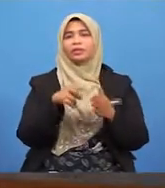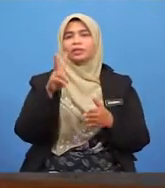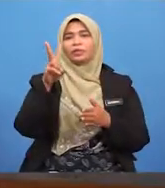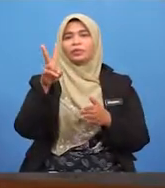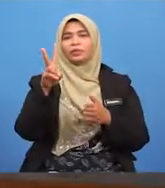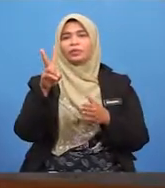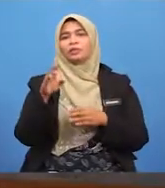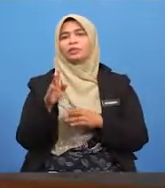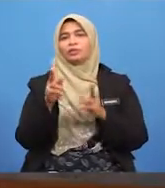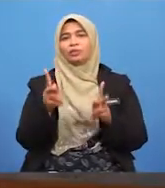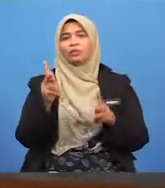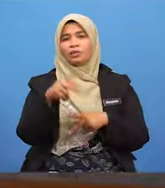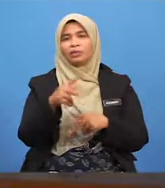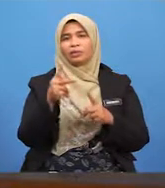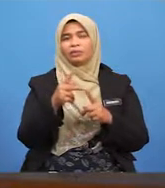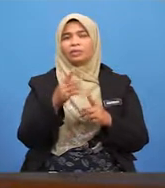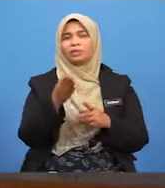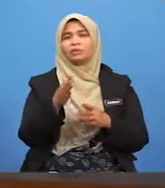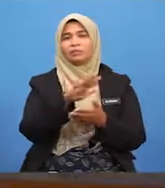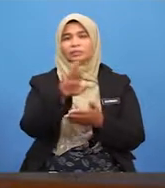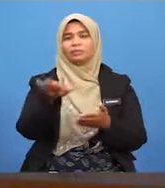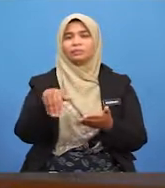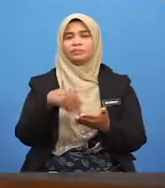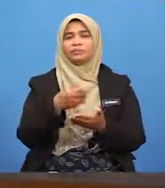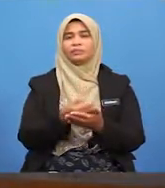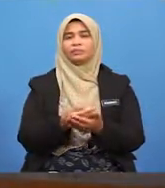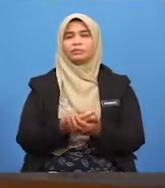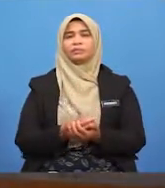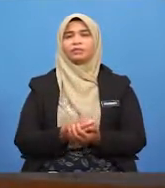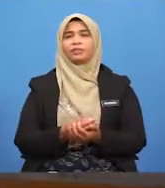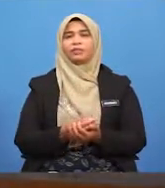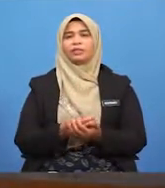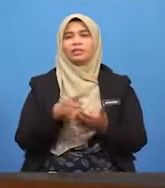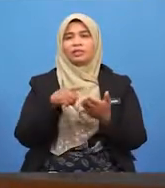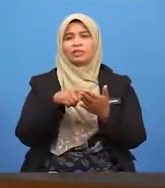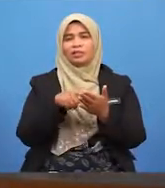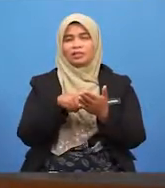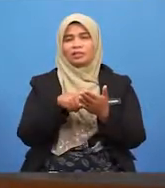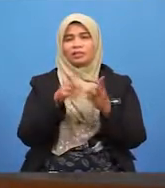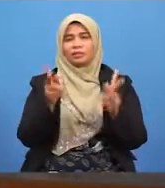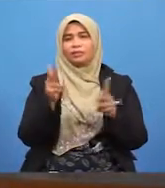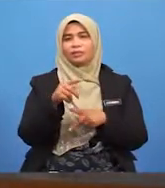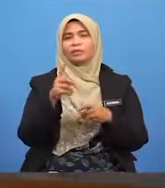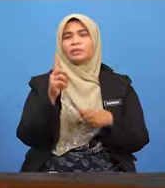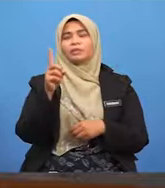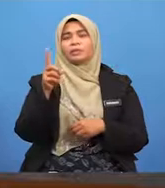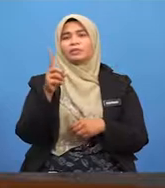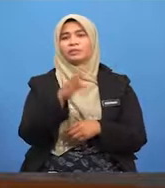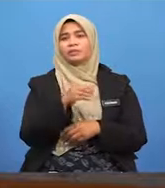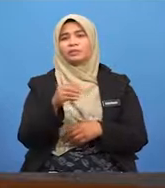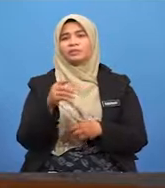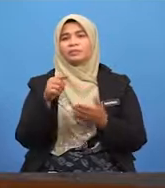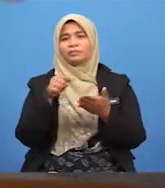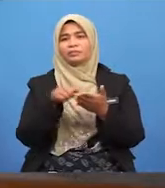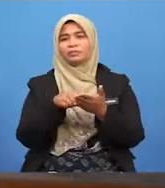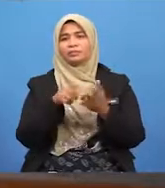kotak kepada kamu semua Oke ini kotak pertama dan ini kotak kedua